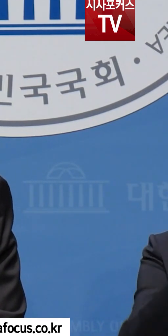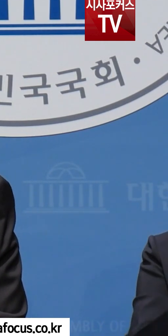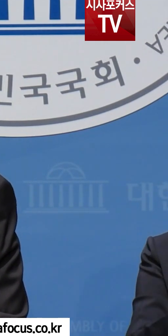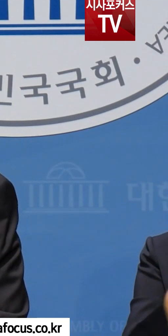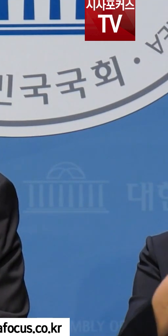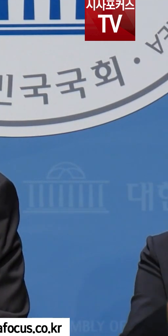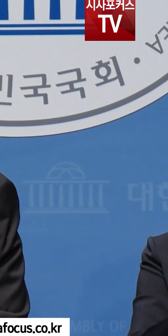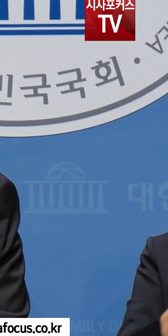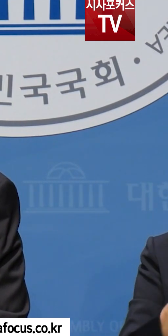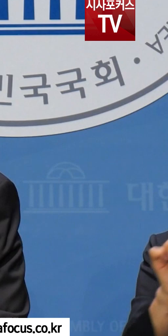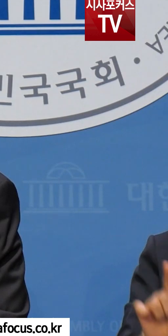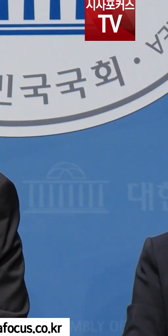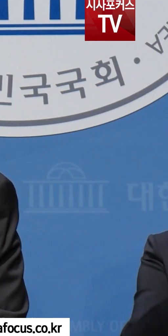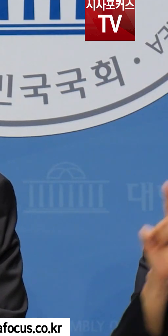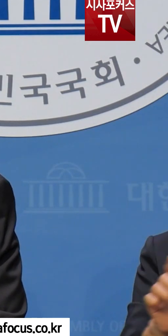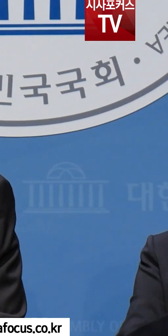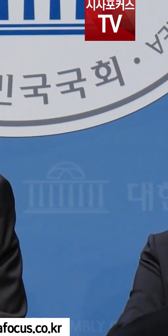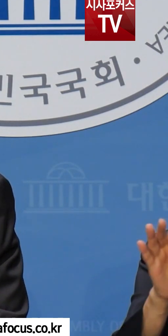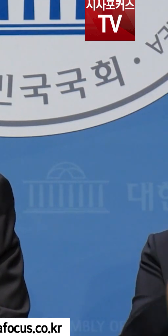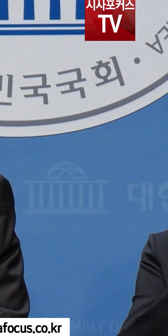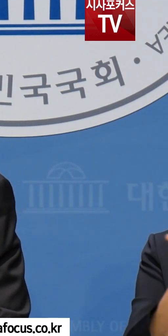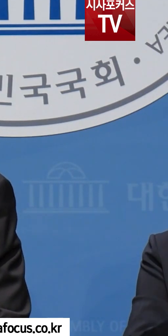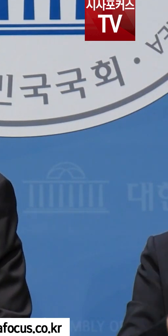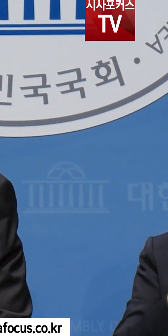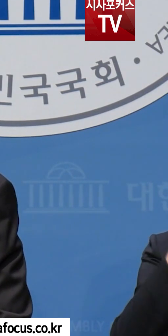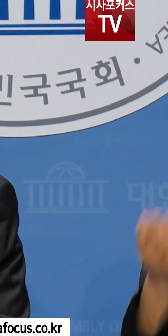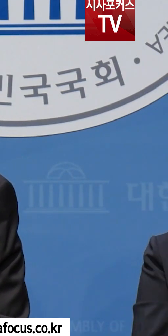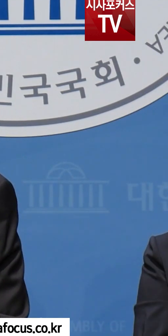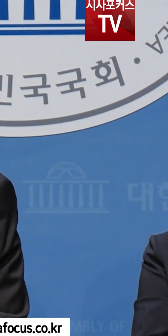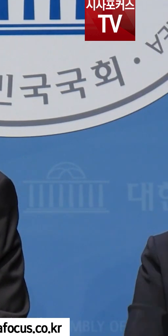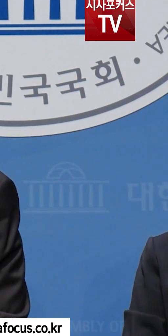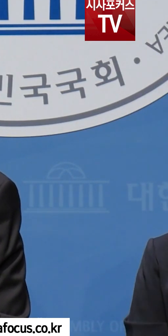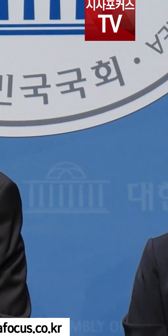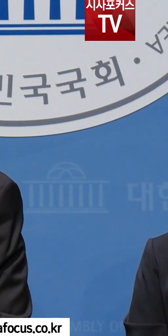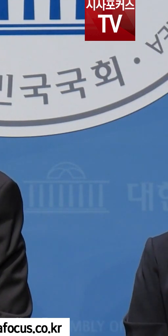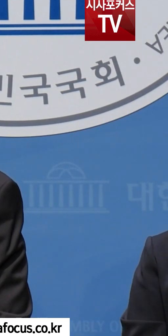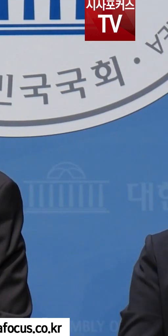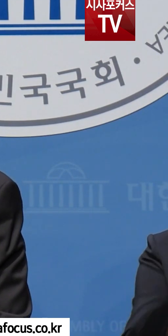있는 민생 예산이 될 수 있도록 최선을 다하겠습니다.